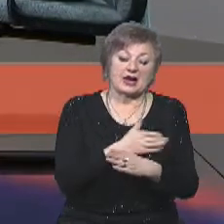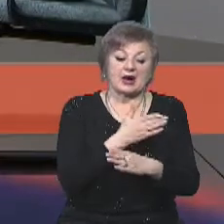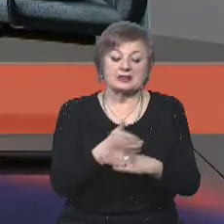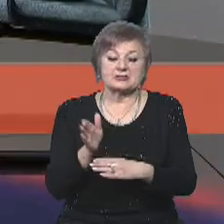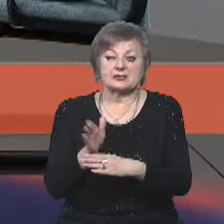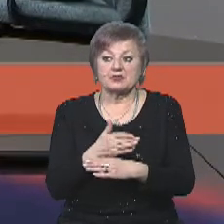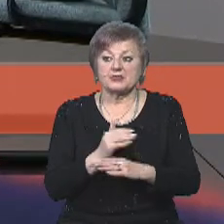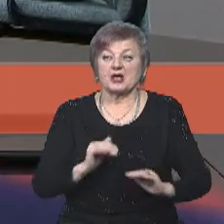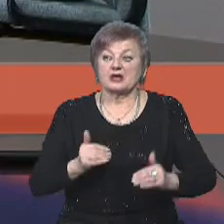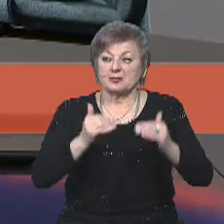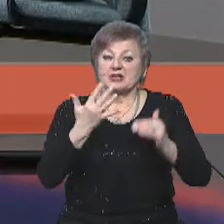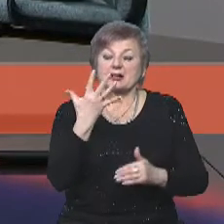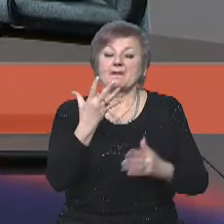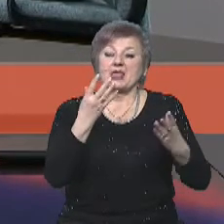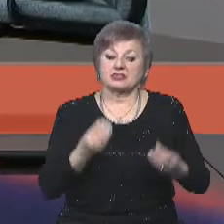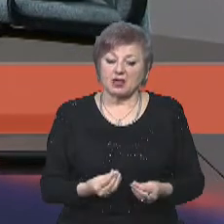полностью структурировали на 5 дней.